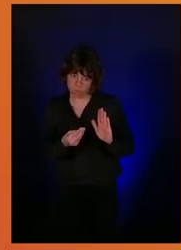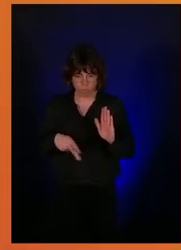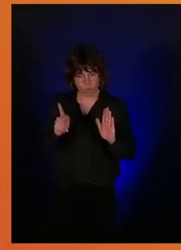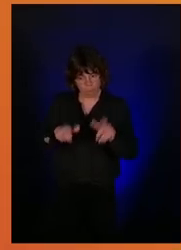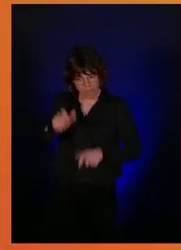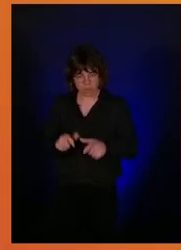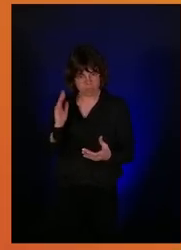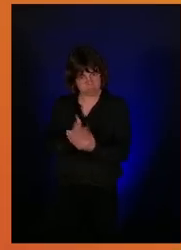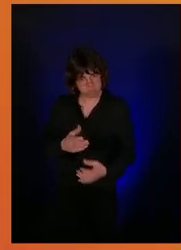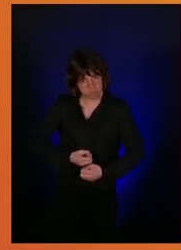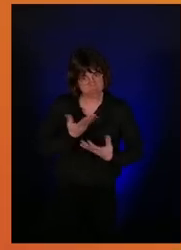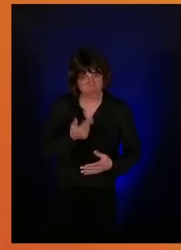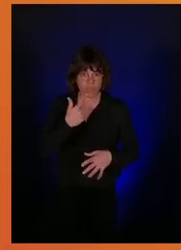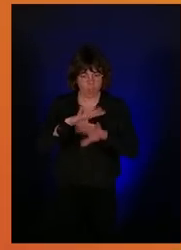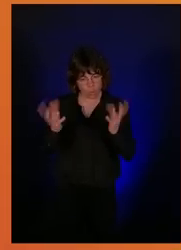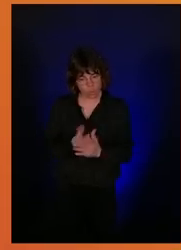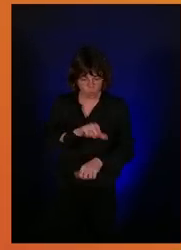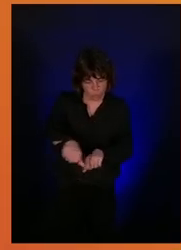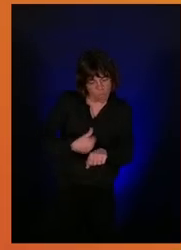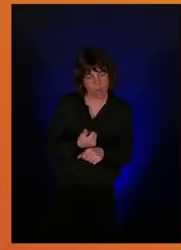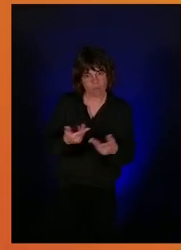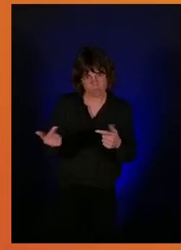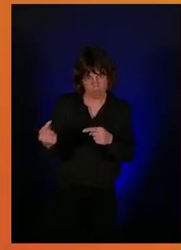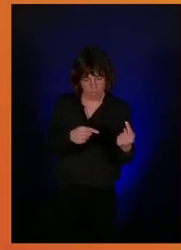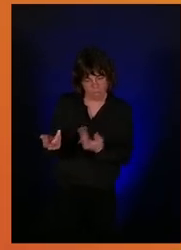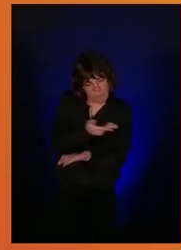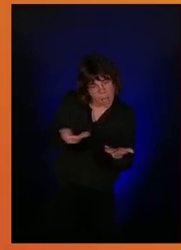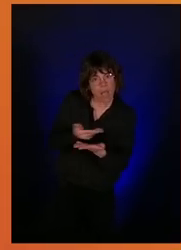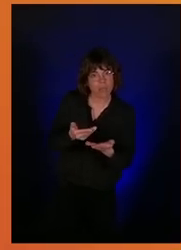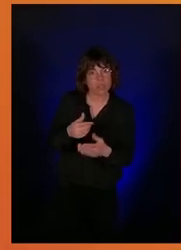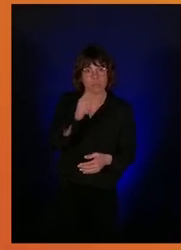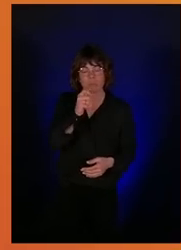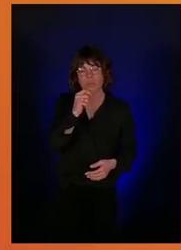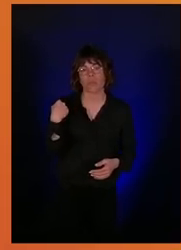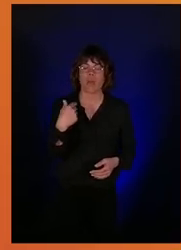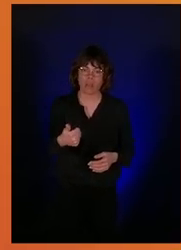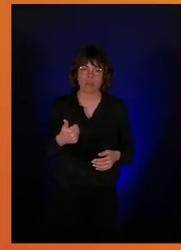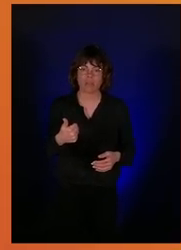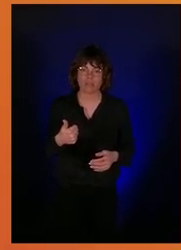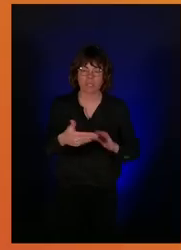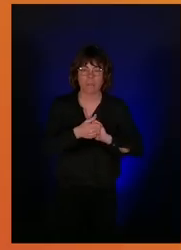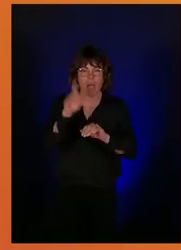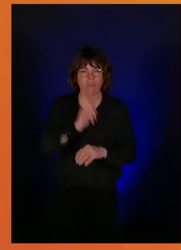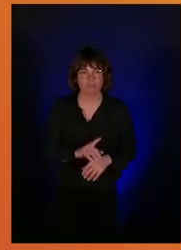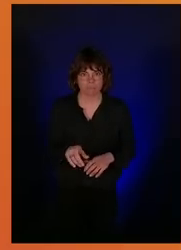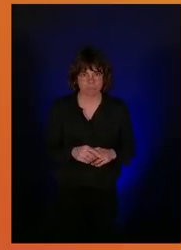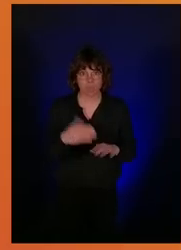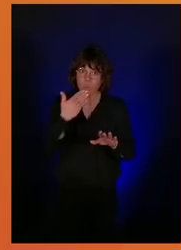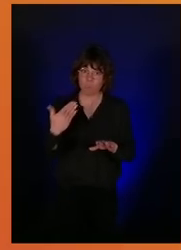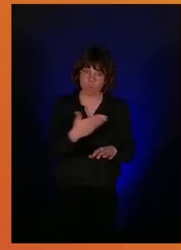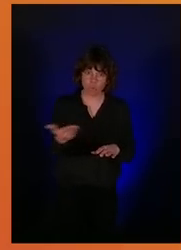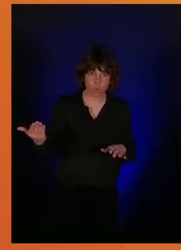nombre de camarades. Donc, les 1 heure de débat. Donc, camarade au micro numéro 1, merci. Oui, bonjour les